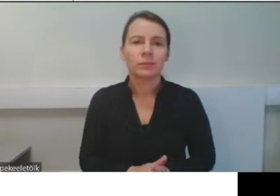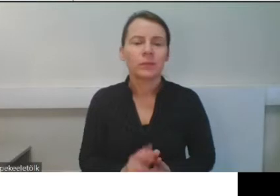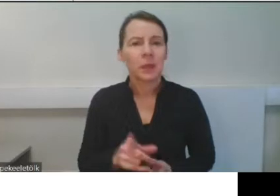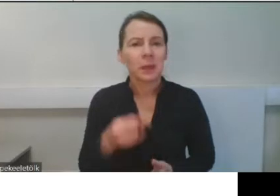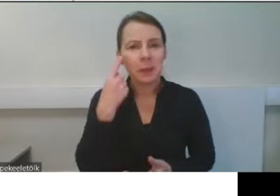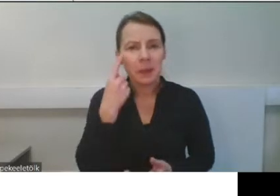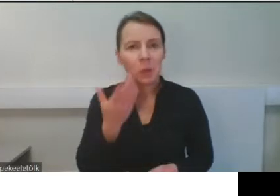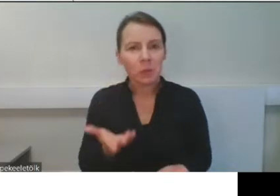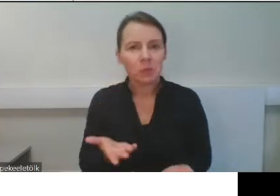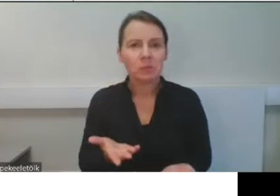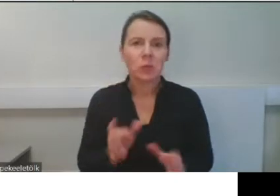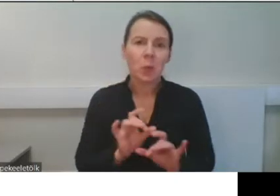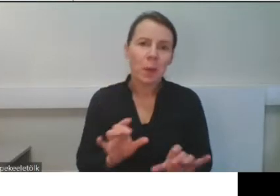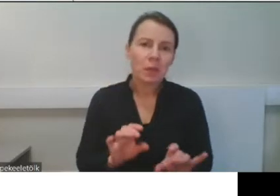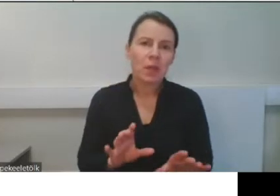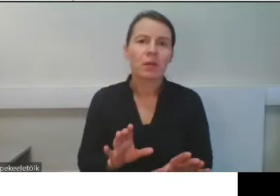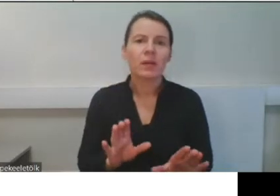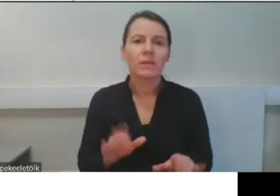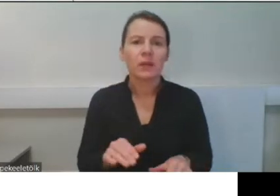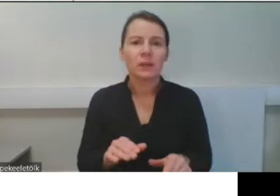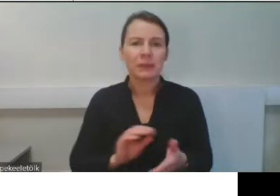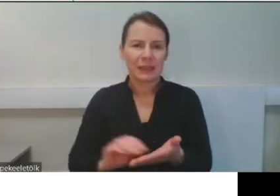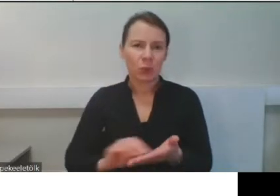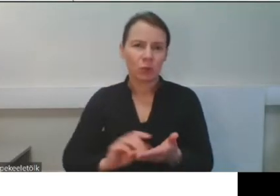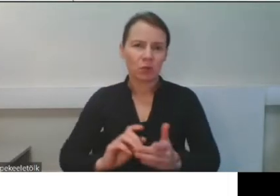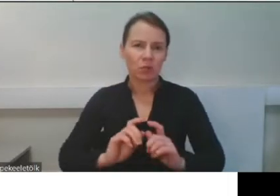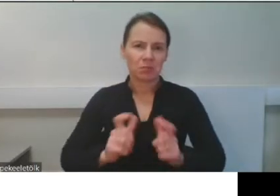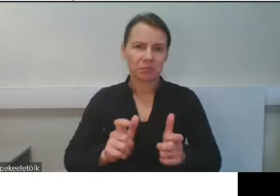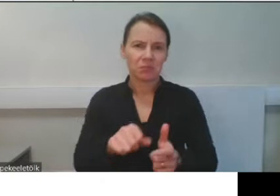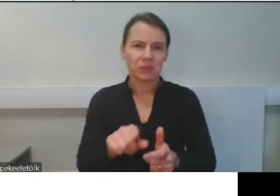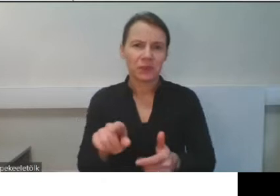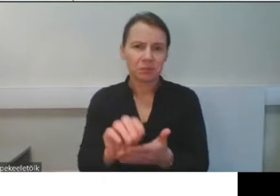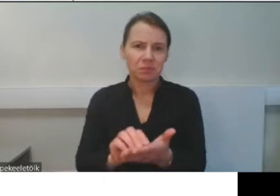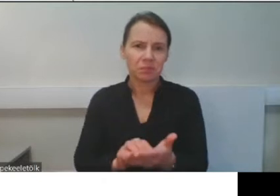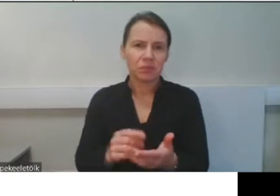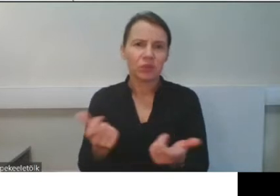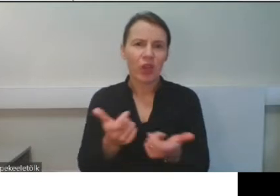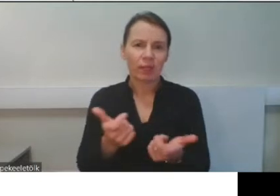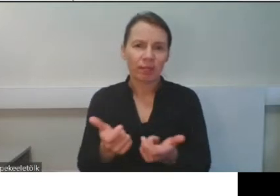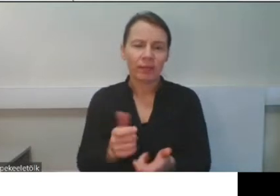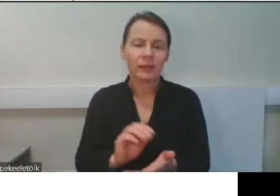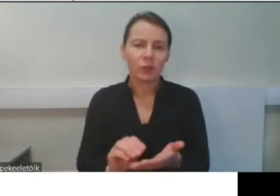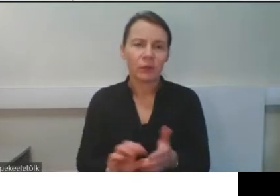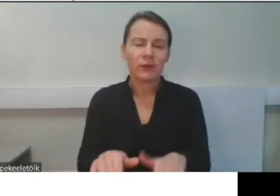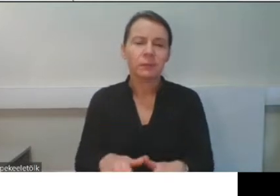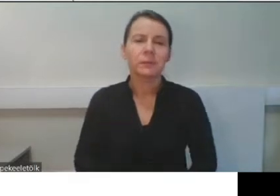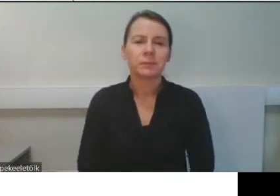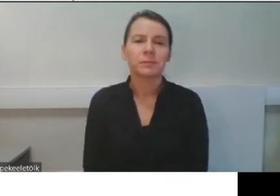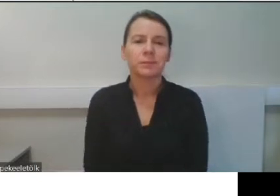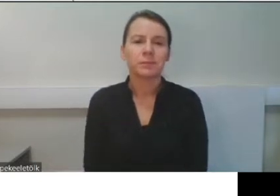elavad allpool vaesuspiiri , et nende seas on siis vähe neid , kes ütlevad , et tema terviseseisund on väga hea või